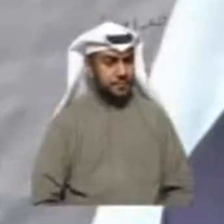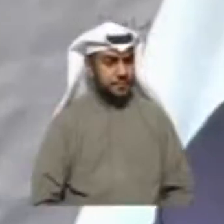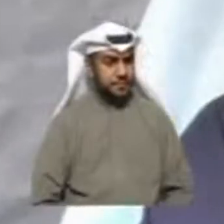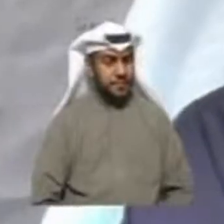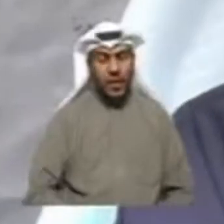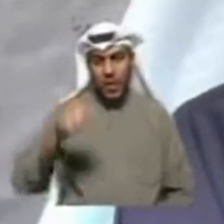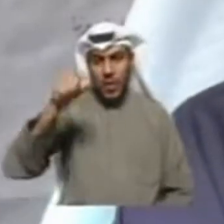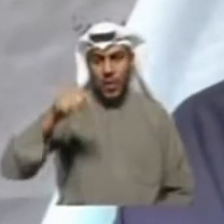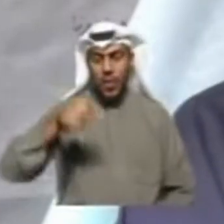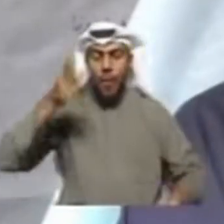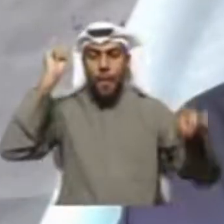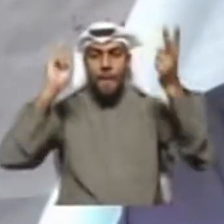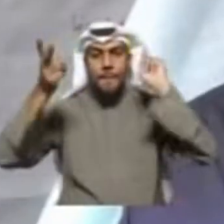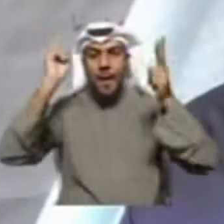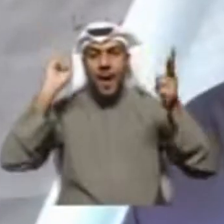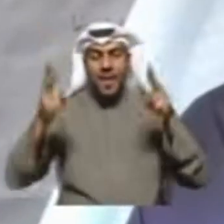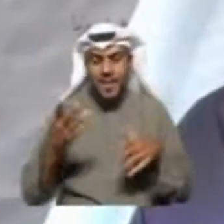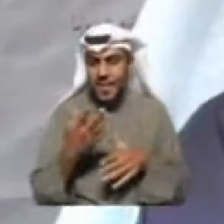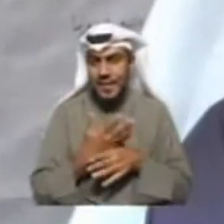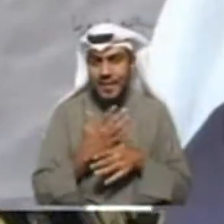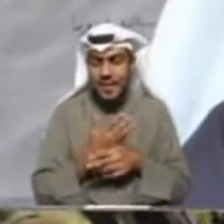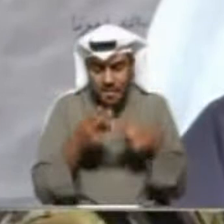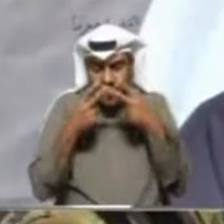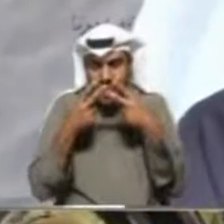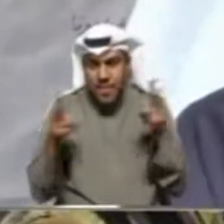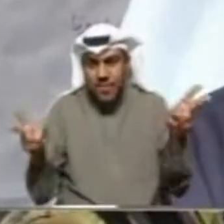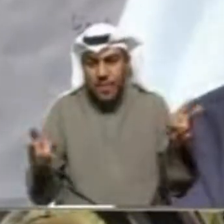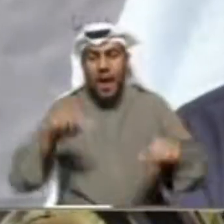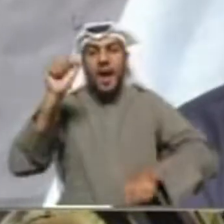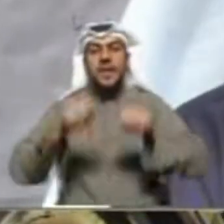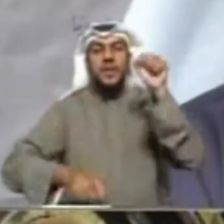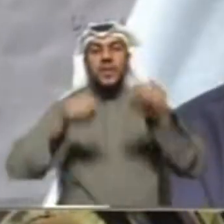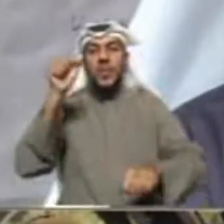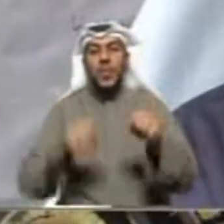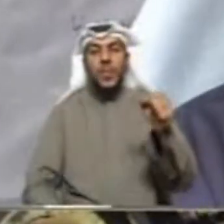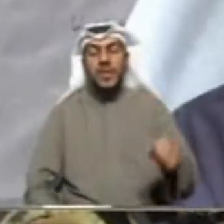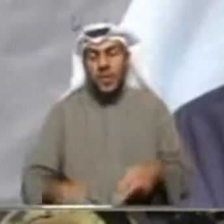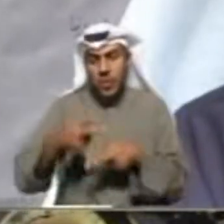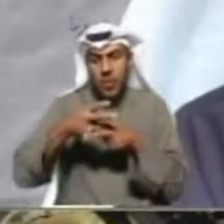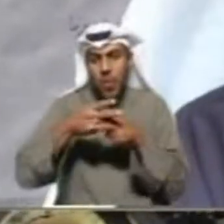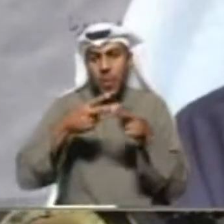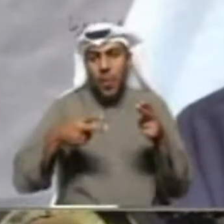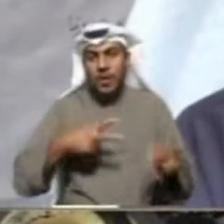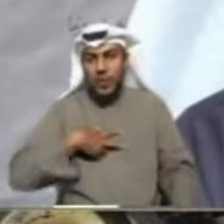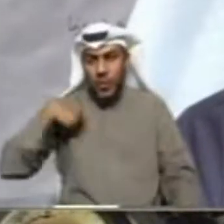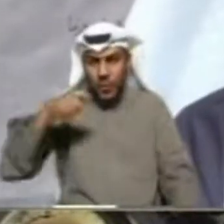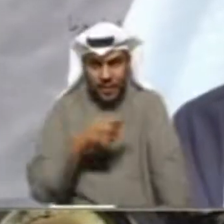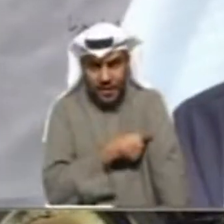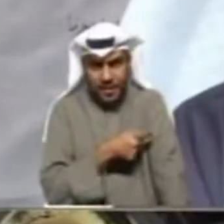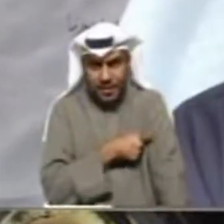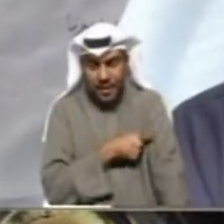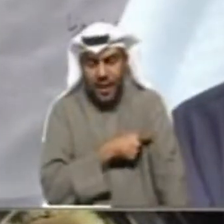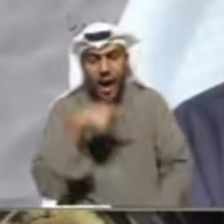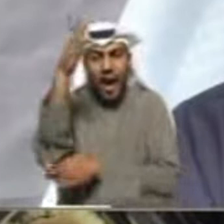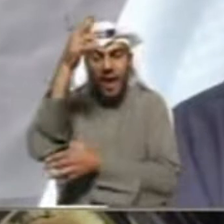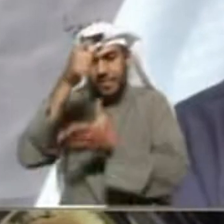اليوم نحتفل ببدء احتفالات بعيد الاستغلال وعيد التحرير،